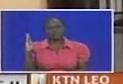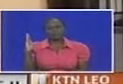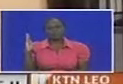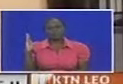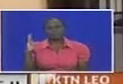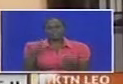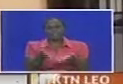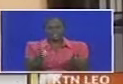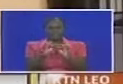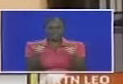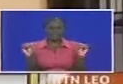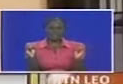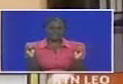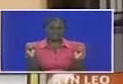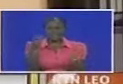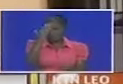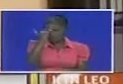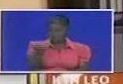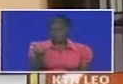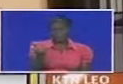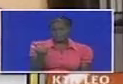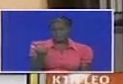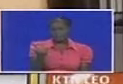umeondoka, kwa sababu